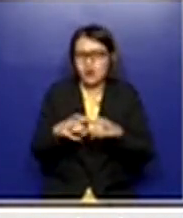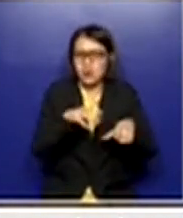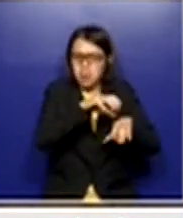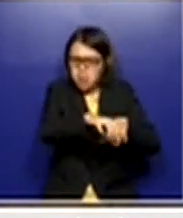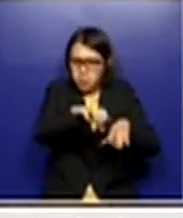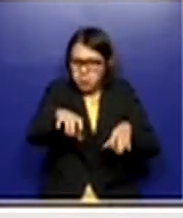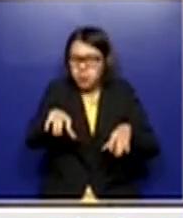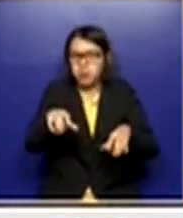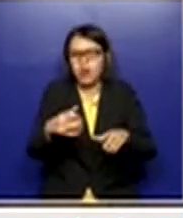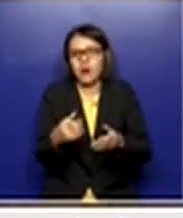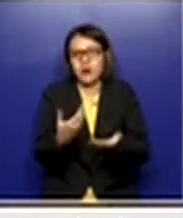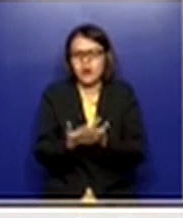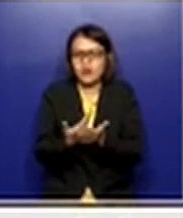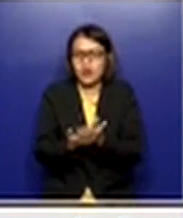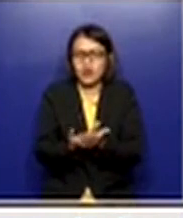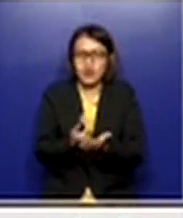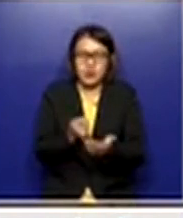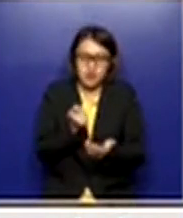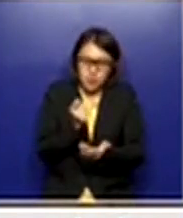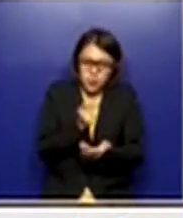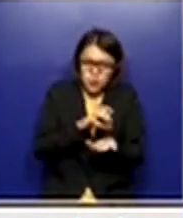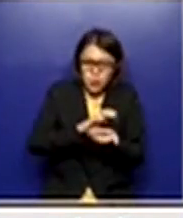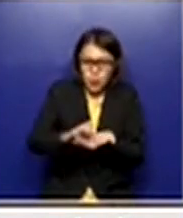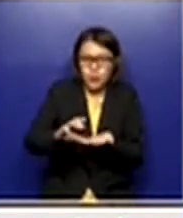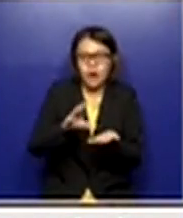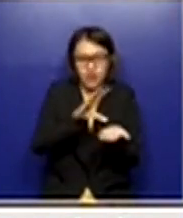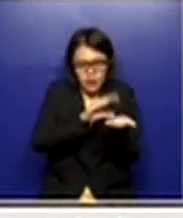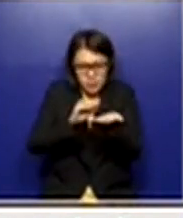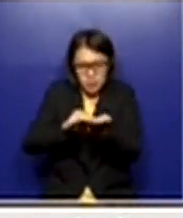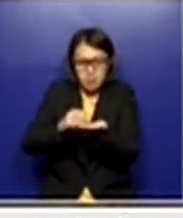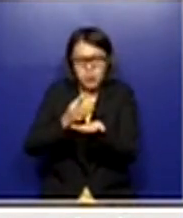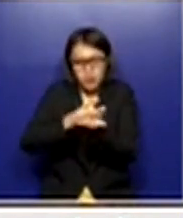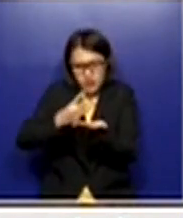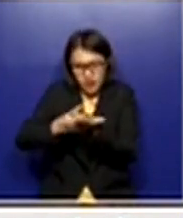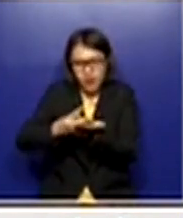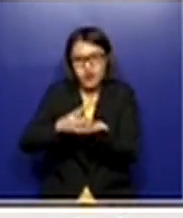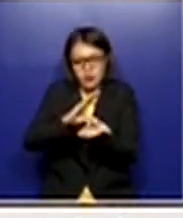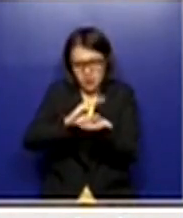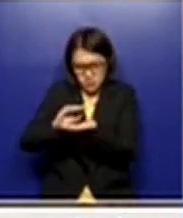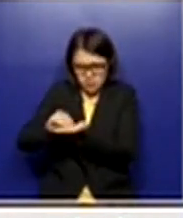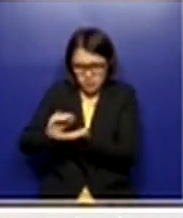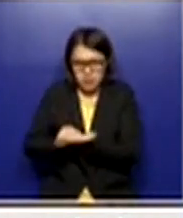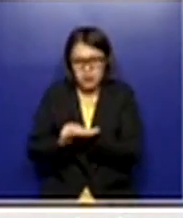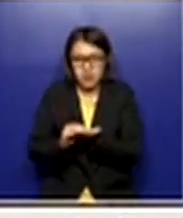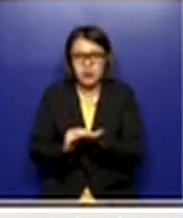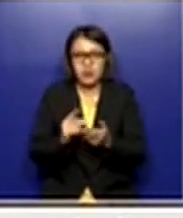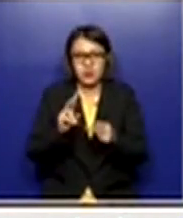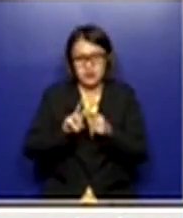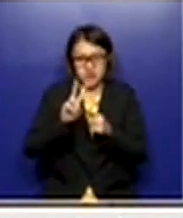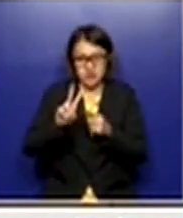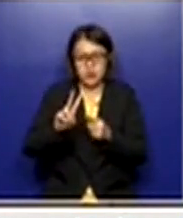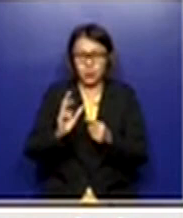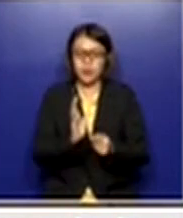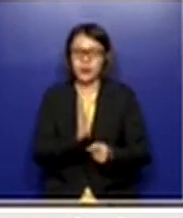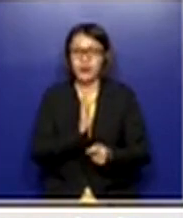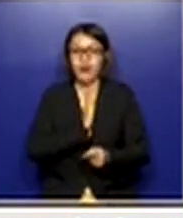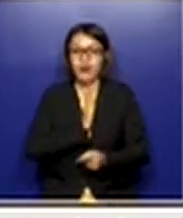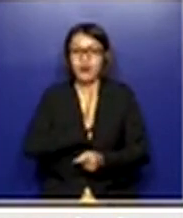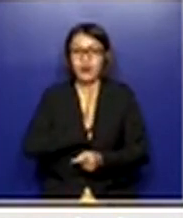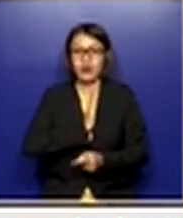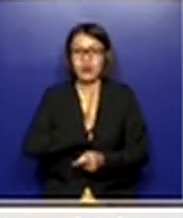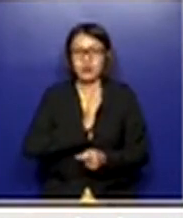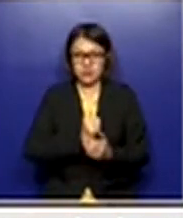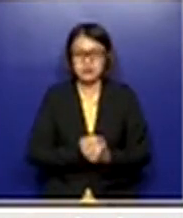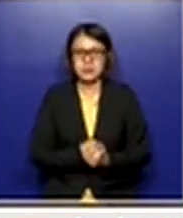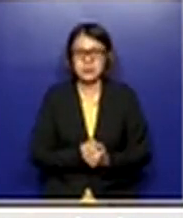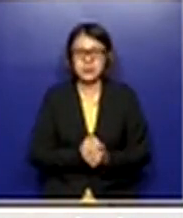ๆแล้วก็ลงทุนกับเรื่องของการเก็บข้อมูลวิชาการต่างๆนะคะประเด็นที่สองคือเรื่องความเป็นกลางนะคะก็คงต้